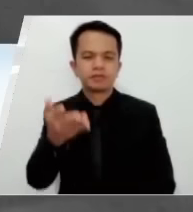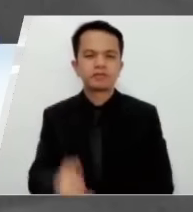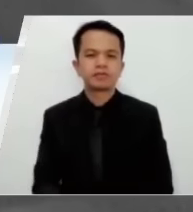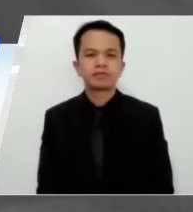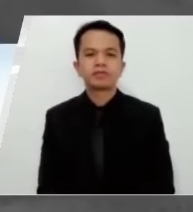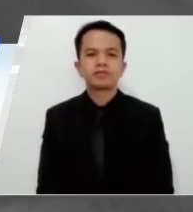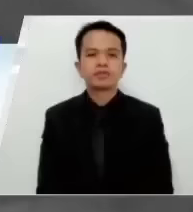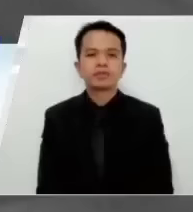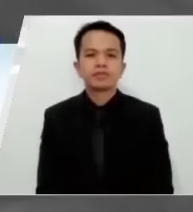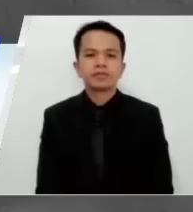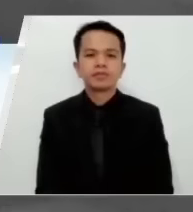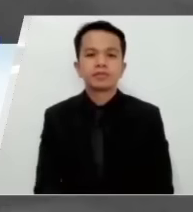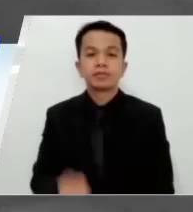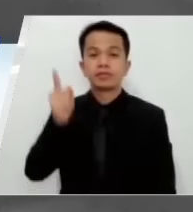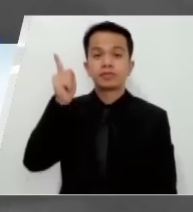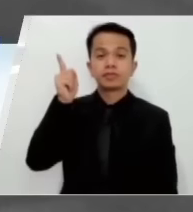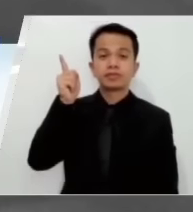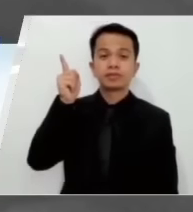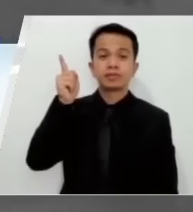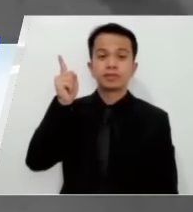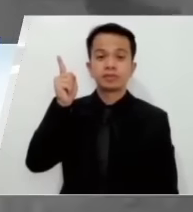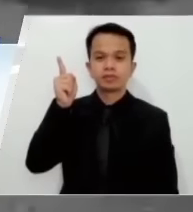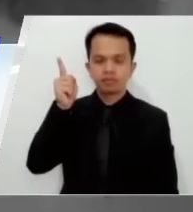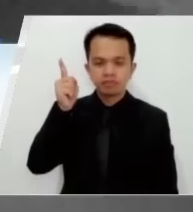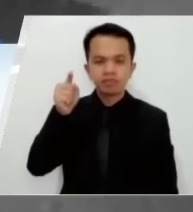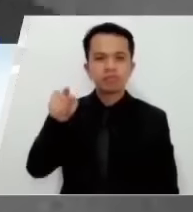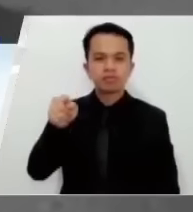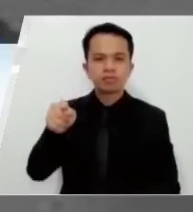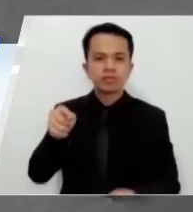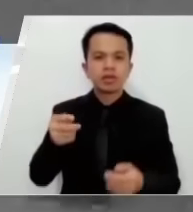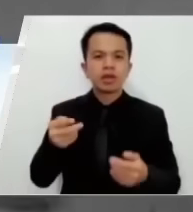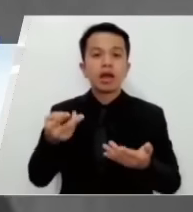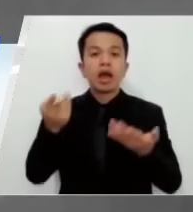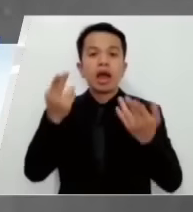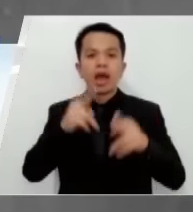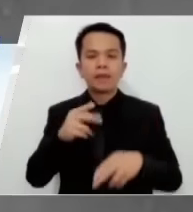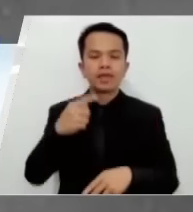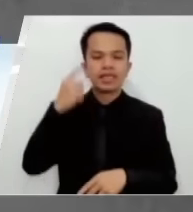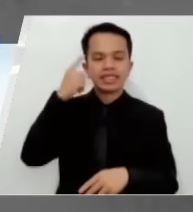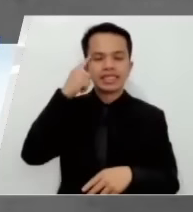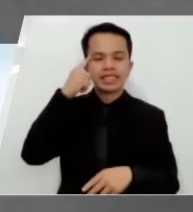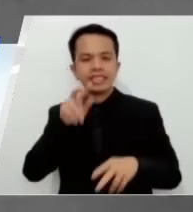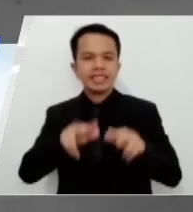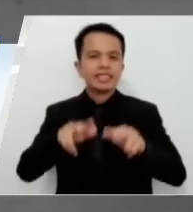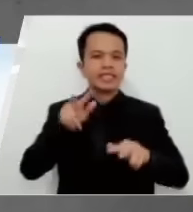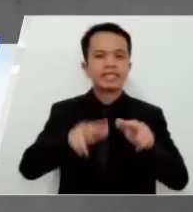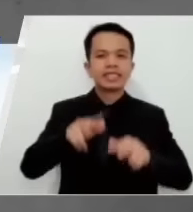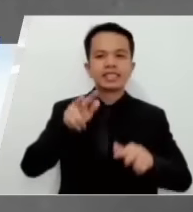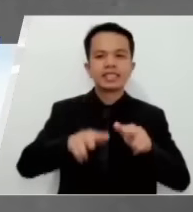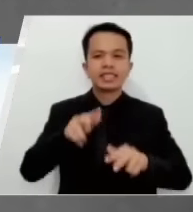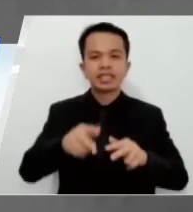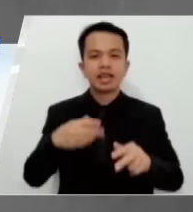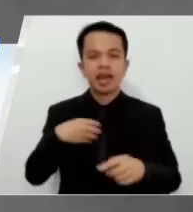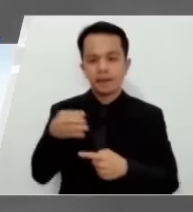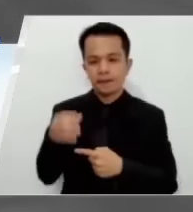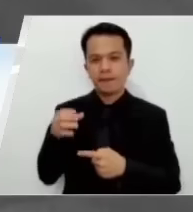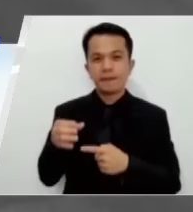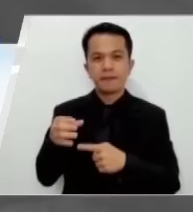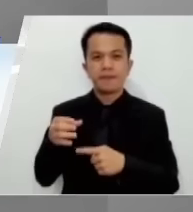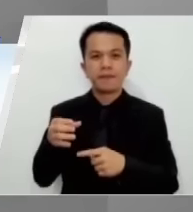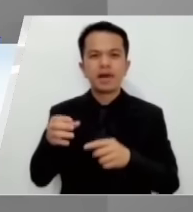veneration halatang di mapakali Habang may hawak na baso ang lalaking ito sa isang Subdivision sa Las Piñas noong March